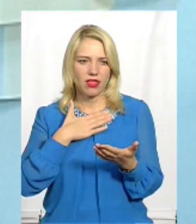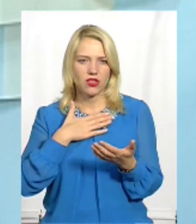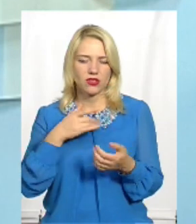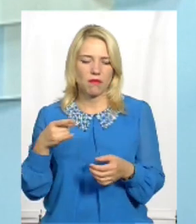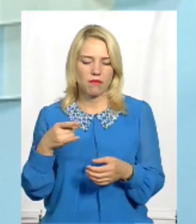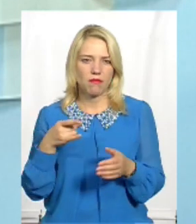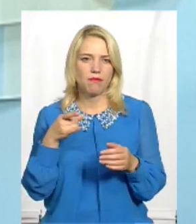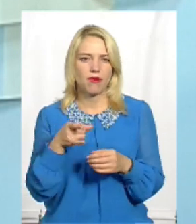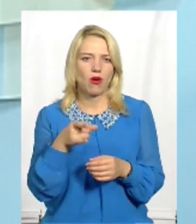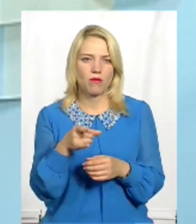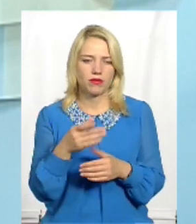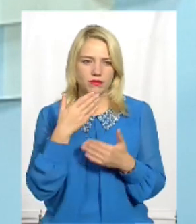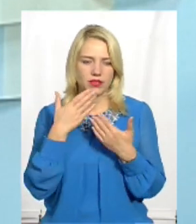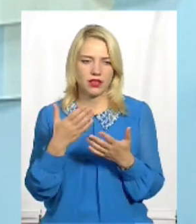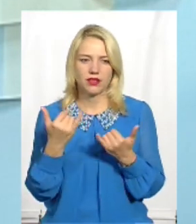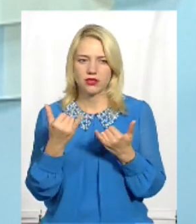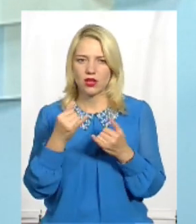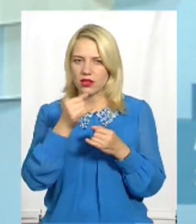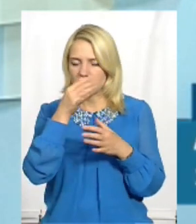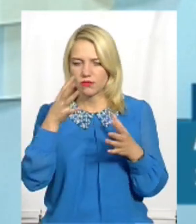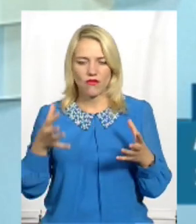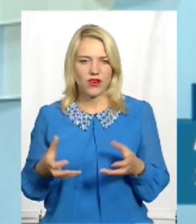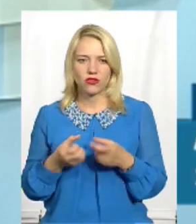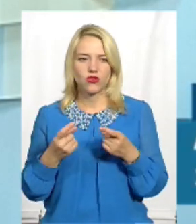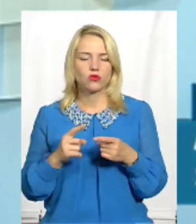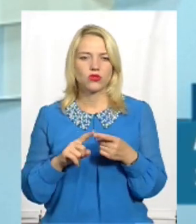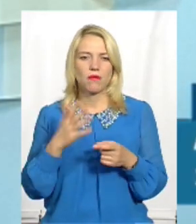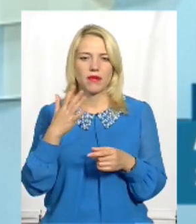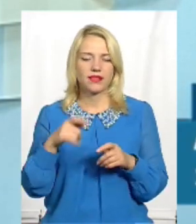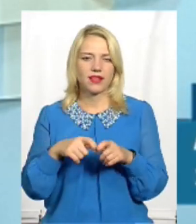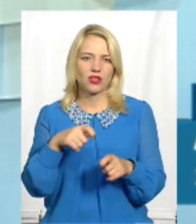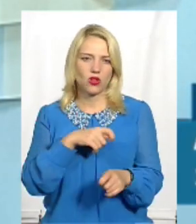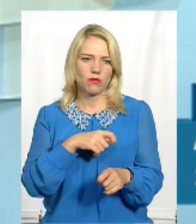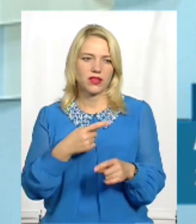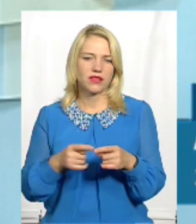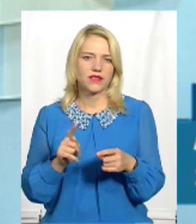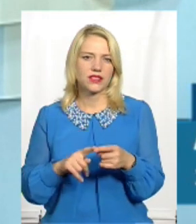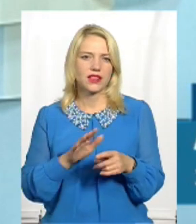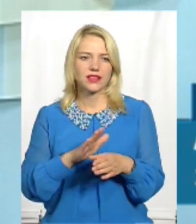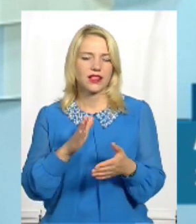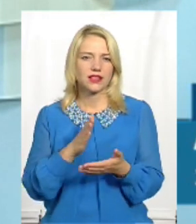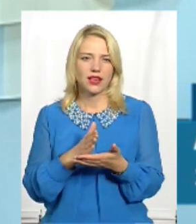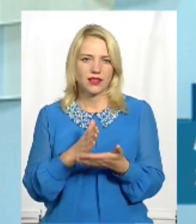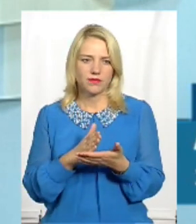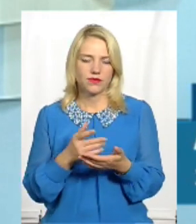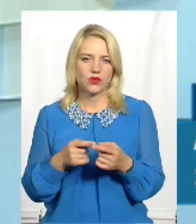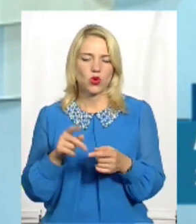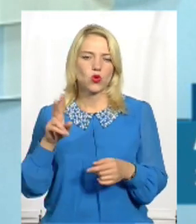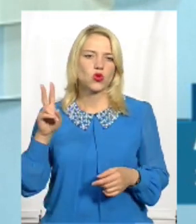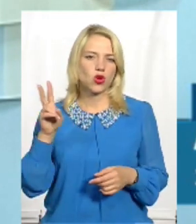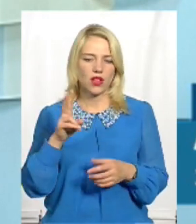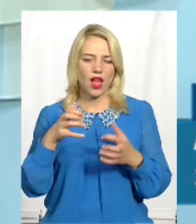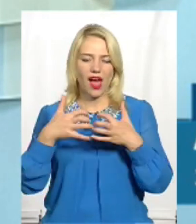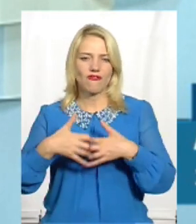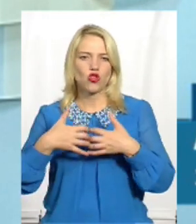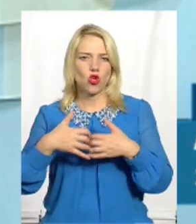Ну, на сьогодні не змогла врятувати, тому що ці 5 кілометрів – це якби не є тролейбуси з автономним